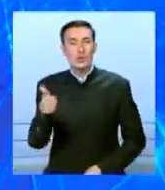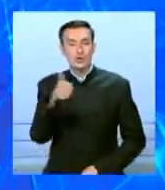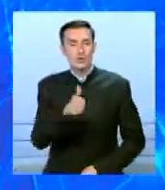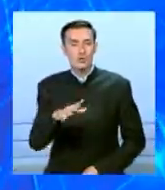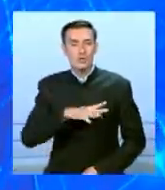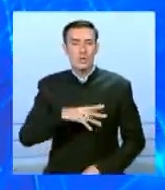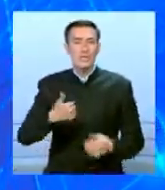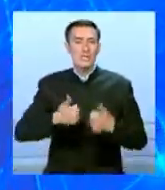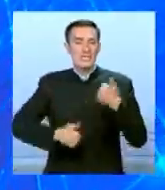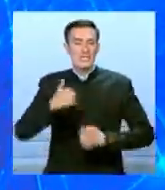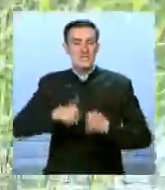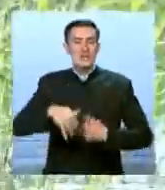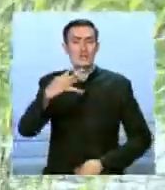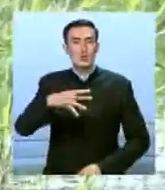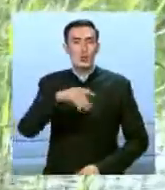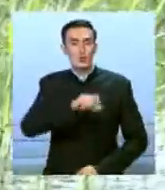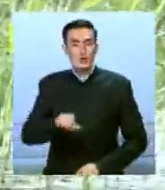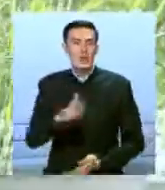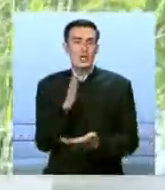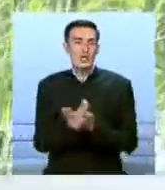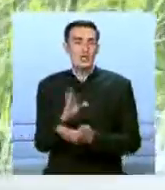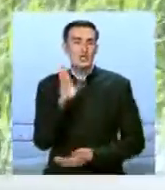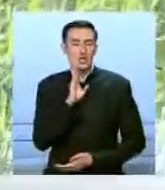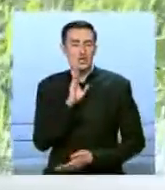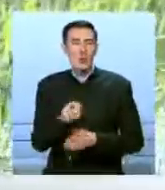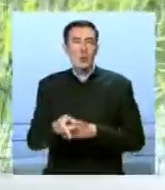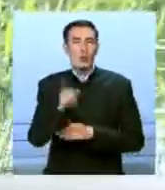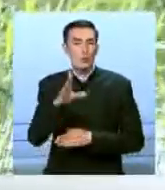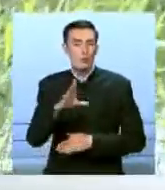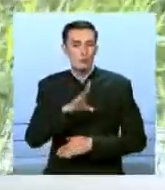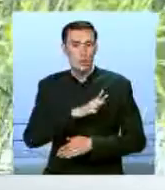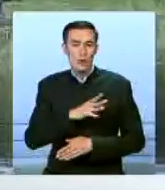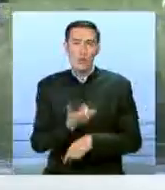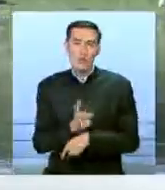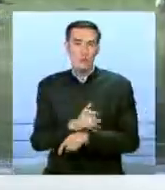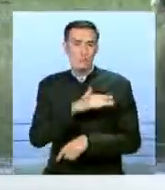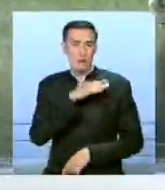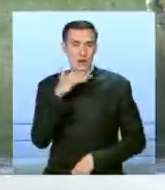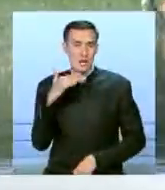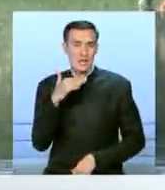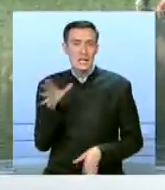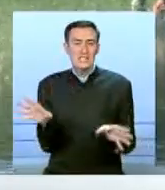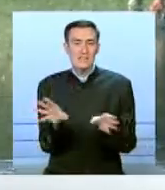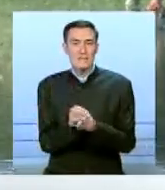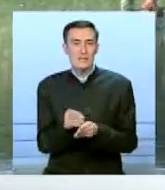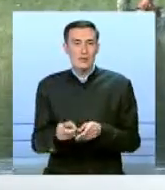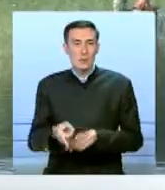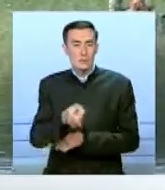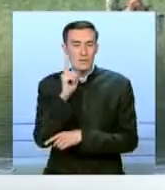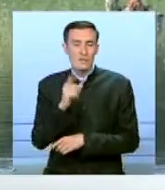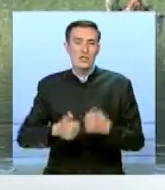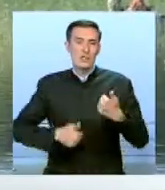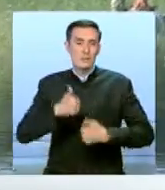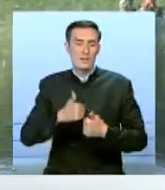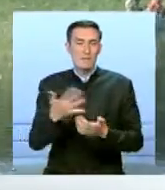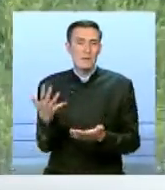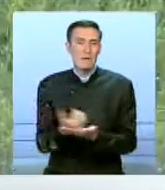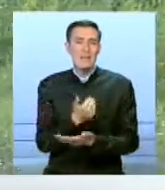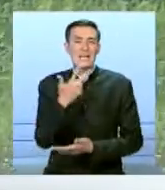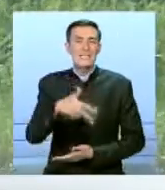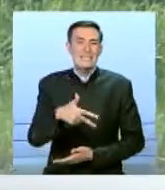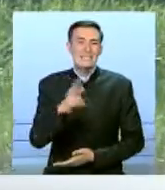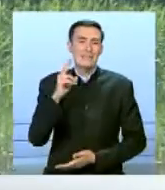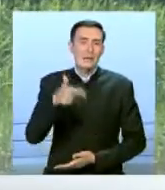состязались 40 человек. Были среди них и женщины. Улов у любителей порыбачить выдался богатый. Совместными усилиями участники чемпионата поймали